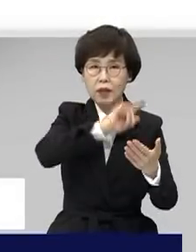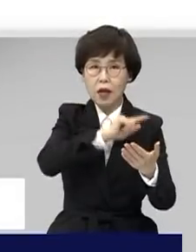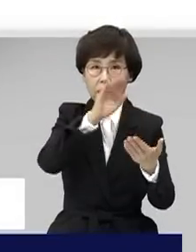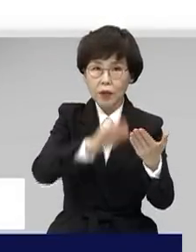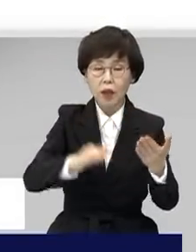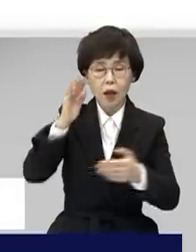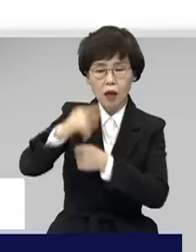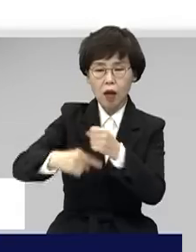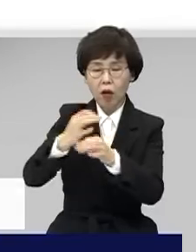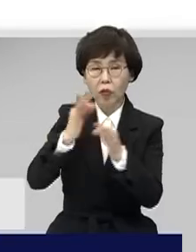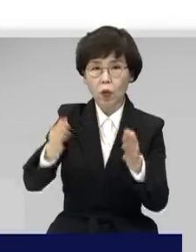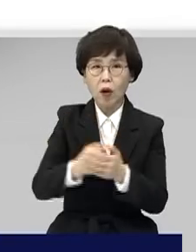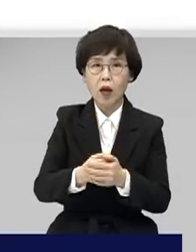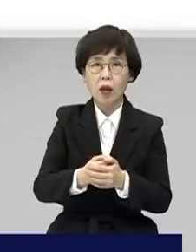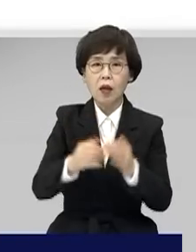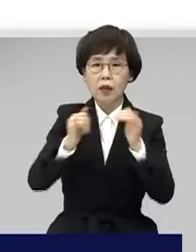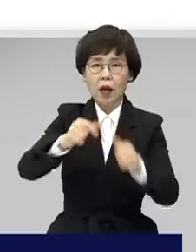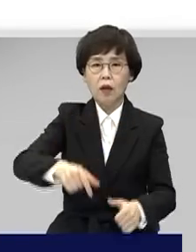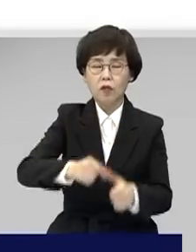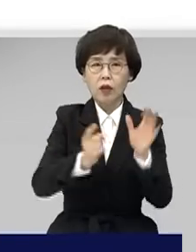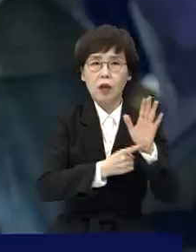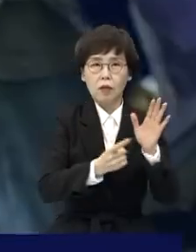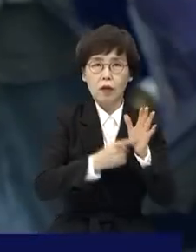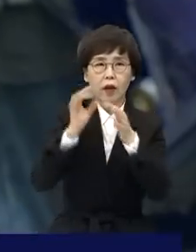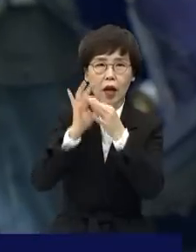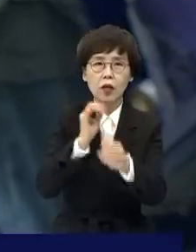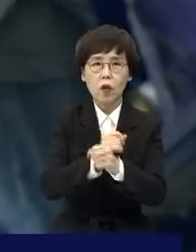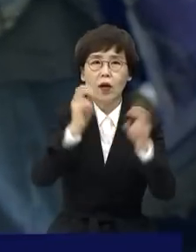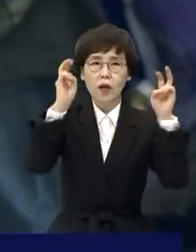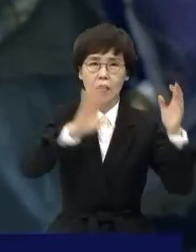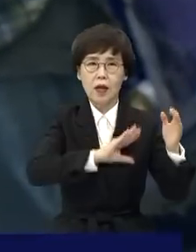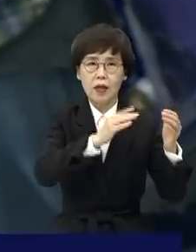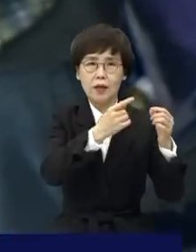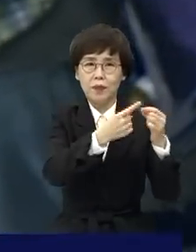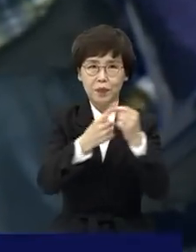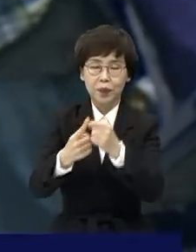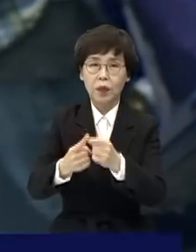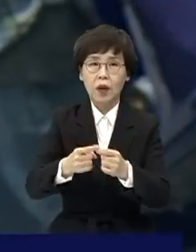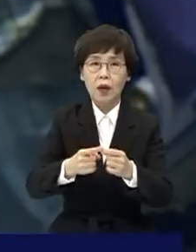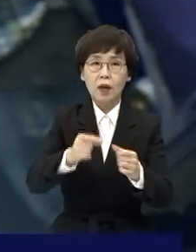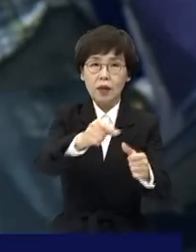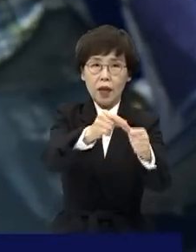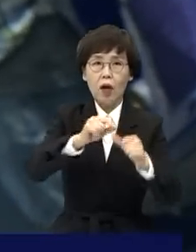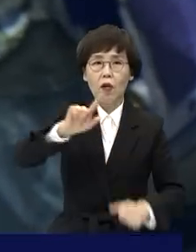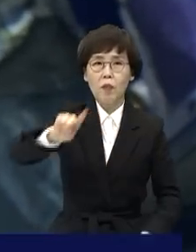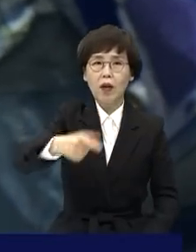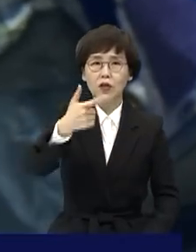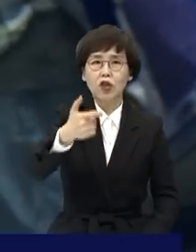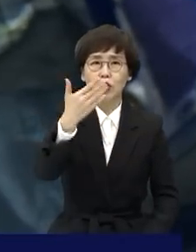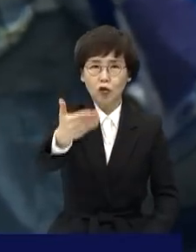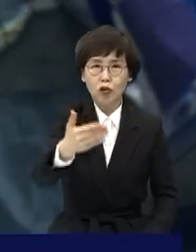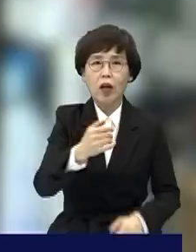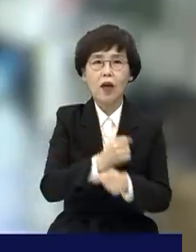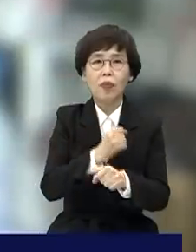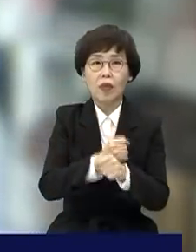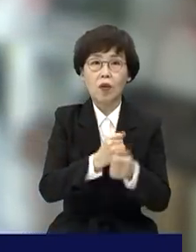최근 1년간 구인 활동을 꾸준히 한 기업이라는 문구와 함께 채용 169회 진행이라는 안내가 적혀